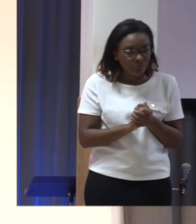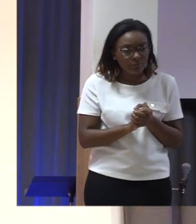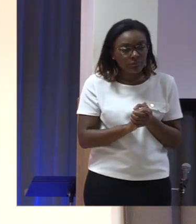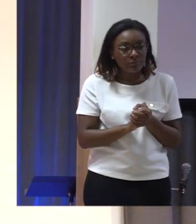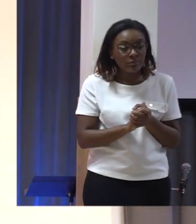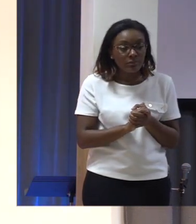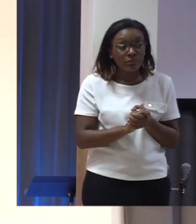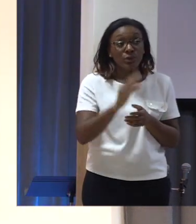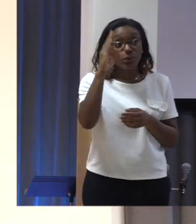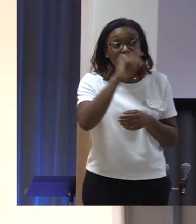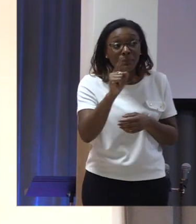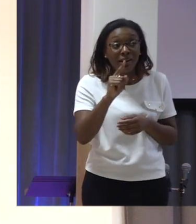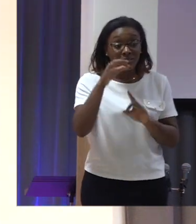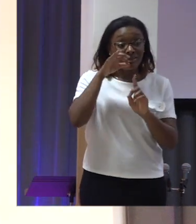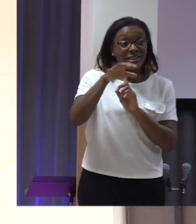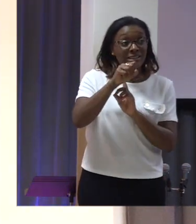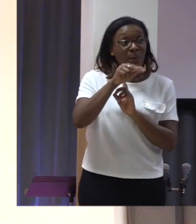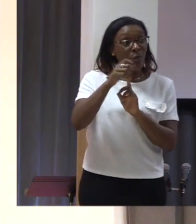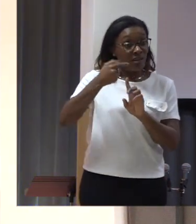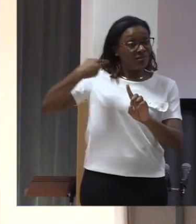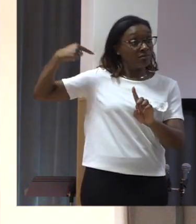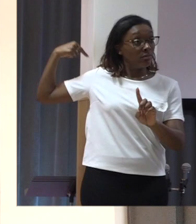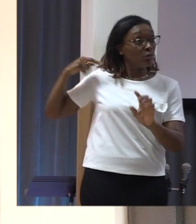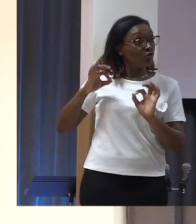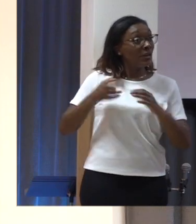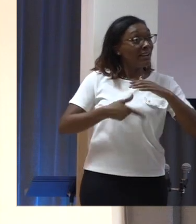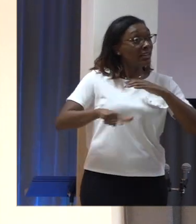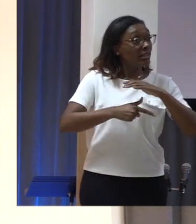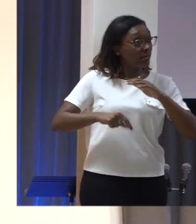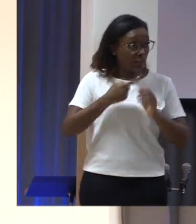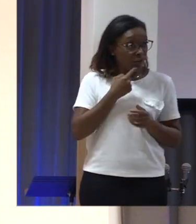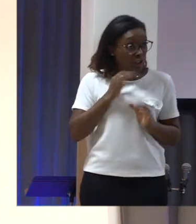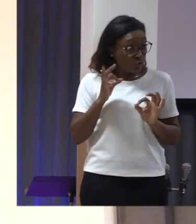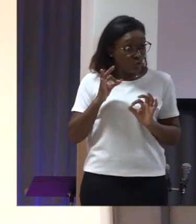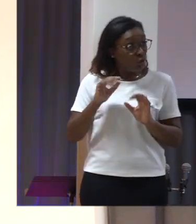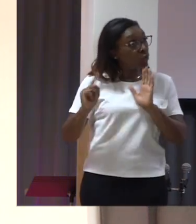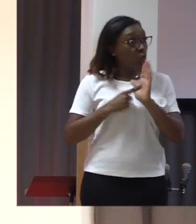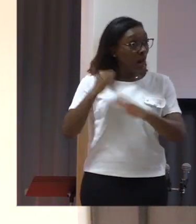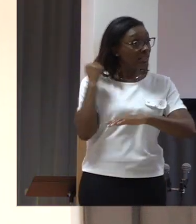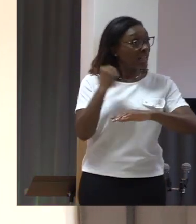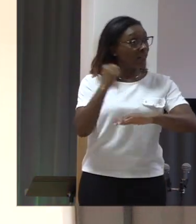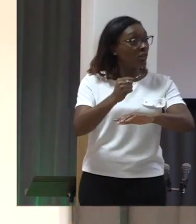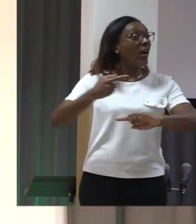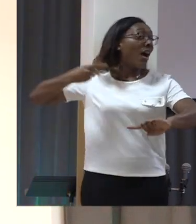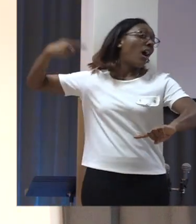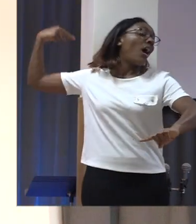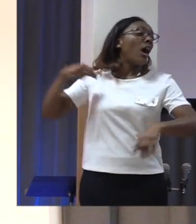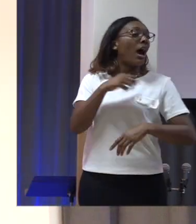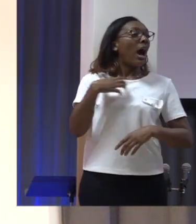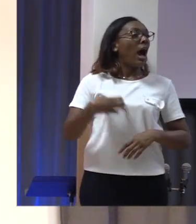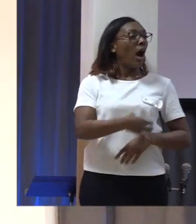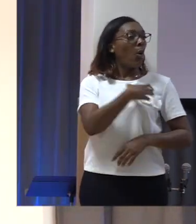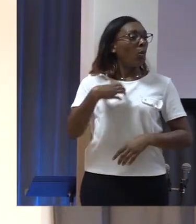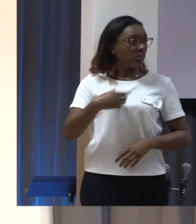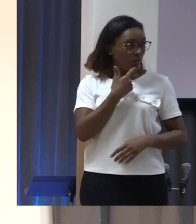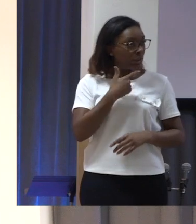est issu de la tribu de Lévi. Et les Lévites sont en quelque sorte des auxiliaires des sacrificateurs. Donc il a tout le